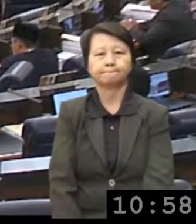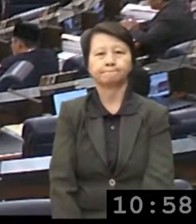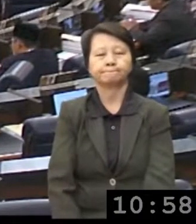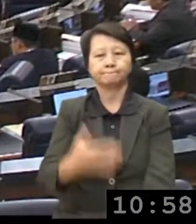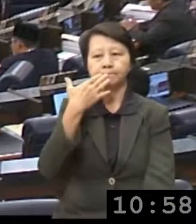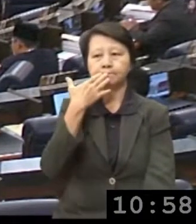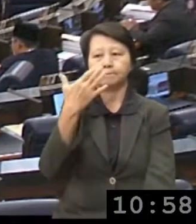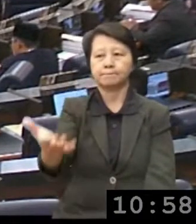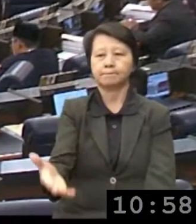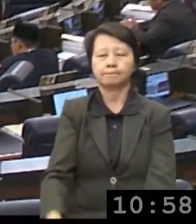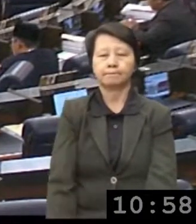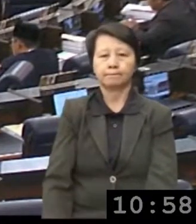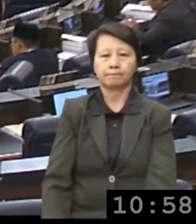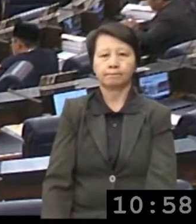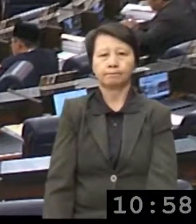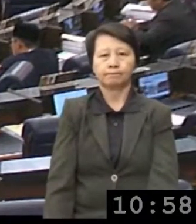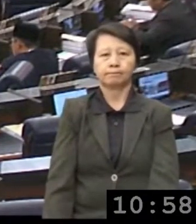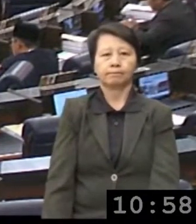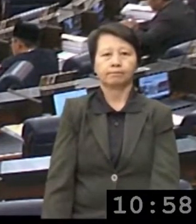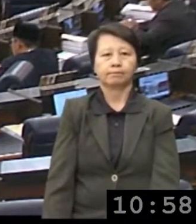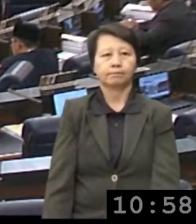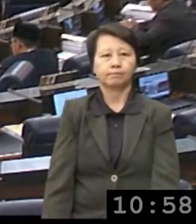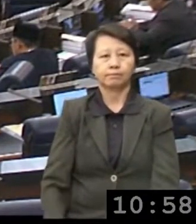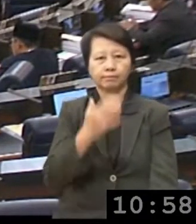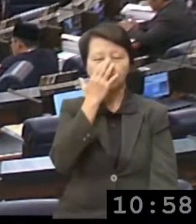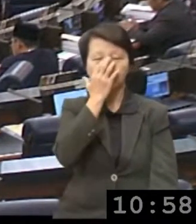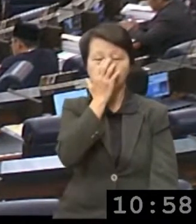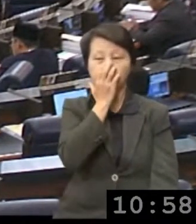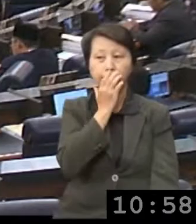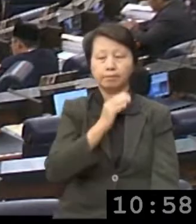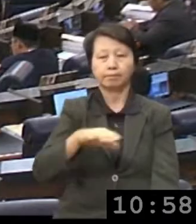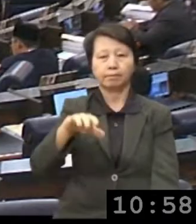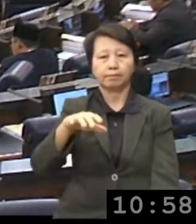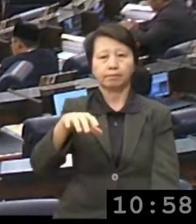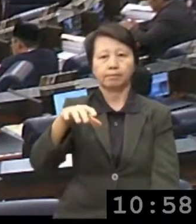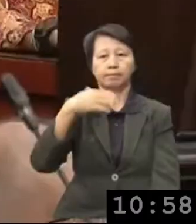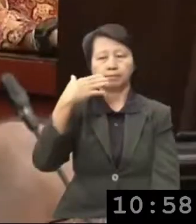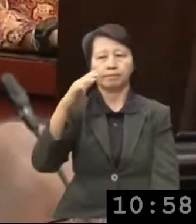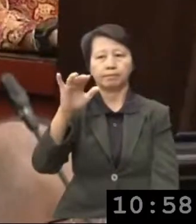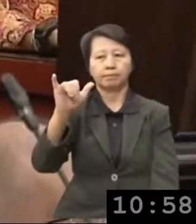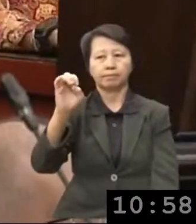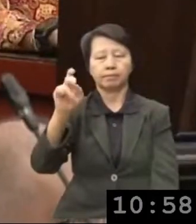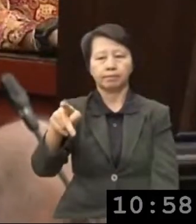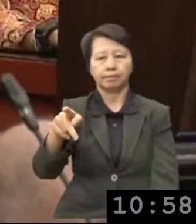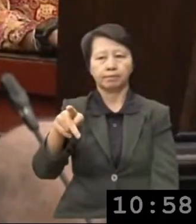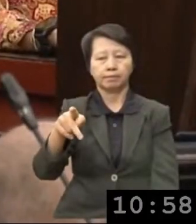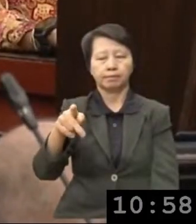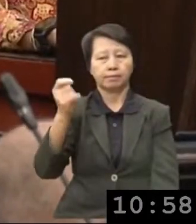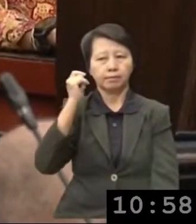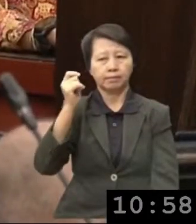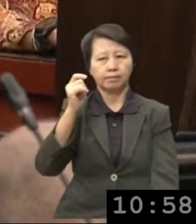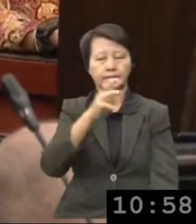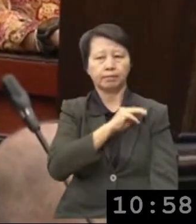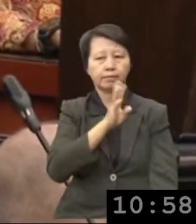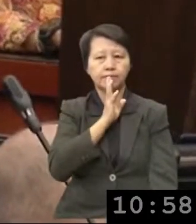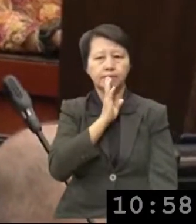Oke terima kasih Tan Sri yang di-pertua yang berhormat menteri tadi kata